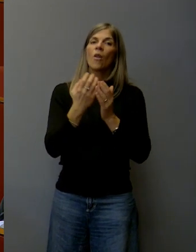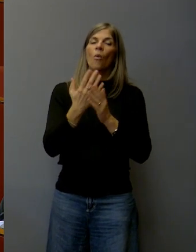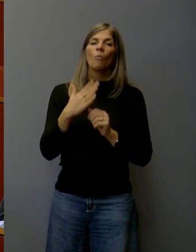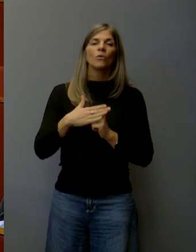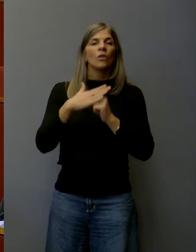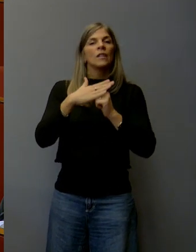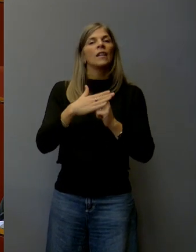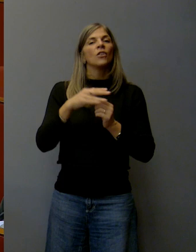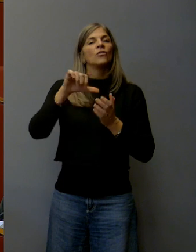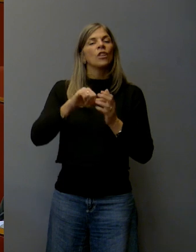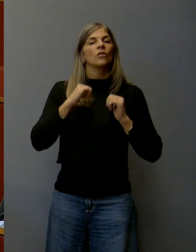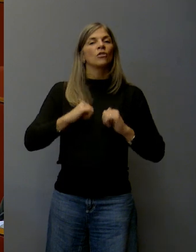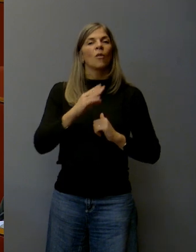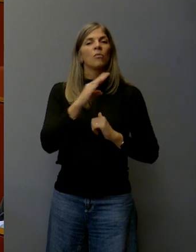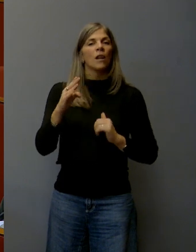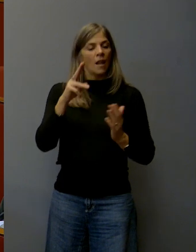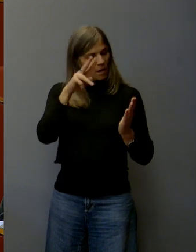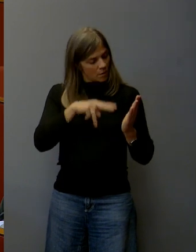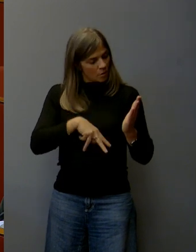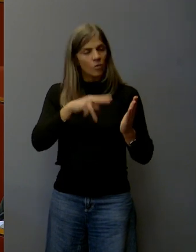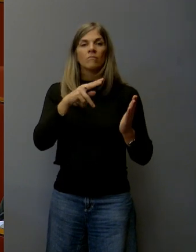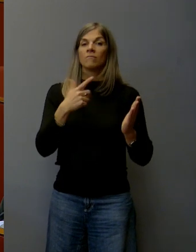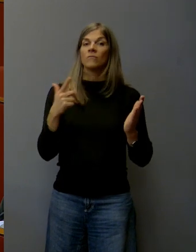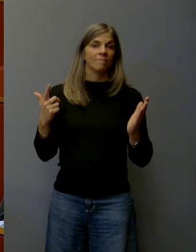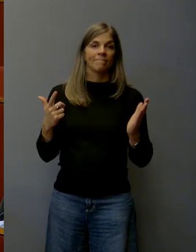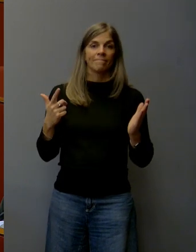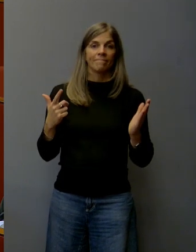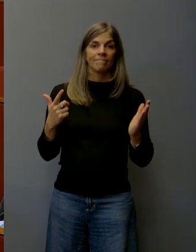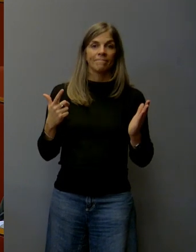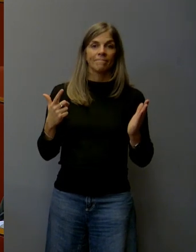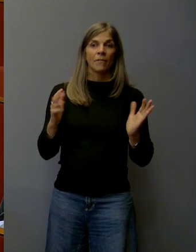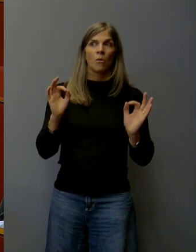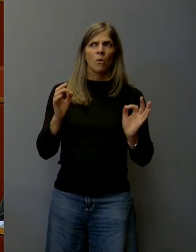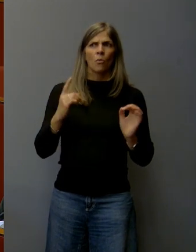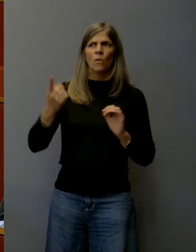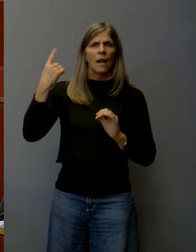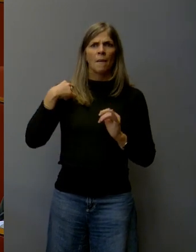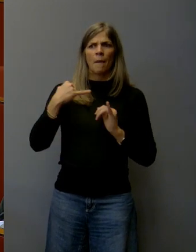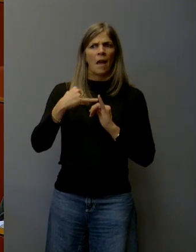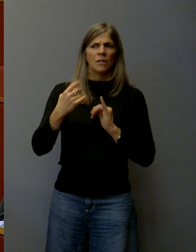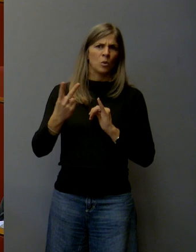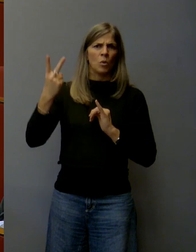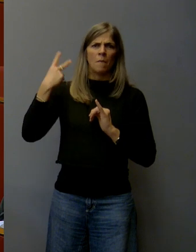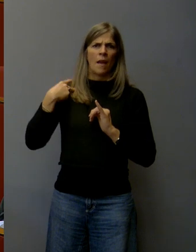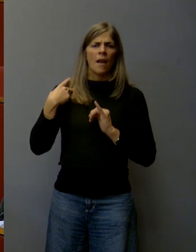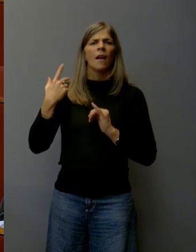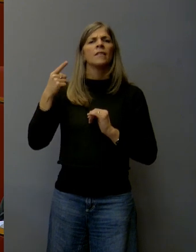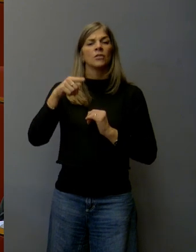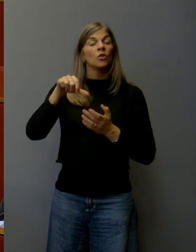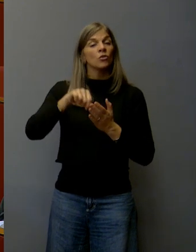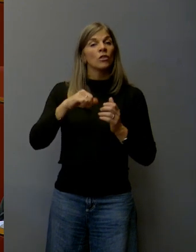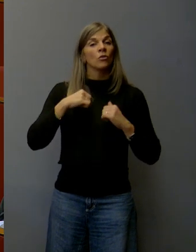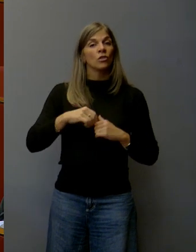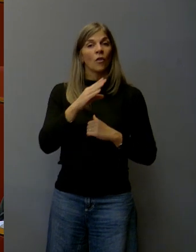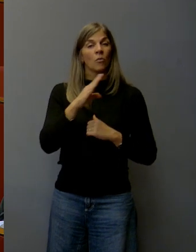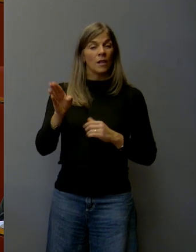Buranello peraltro sottolineo che non più di un anno e mezzo due fa nel centro civico Buranello sono state